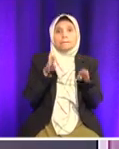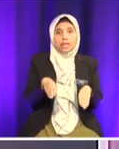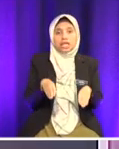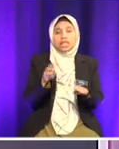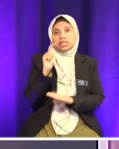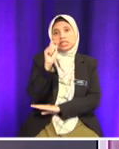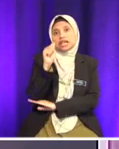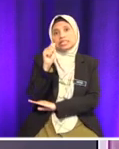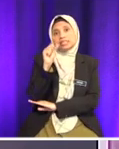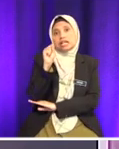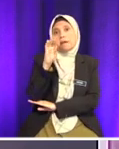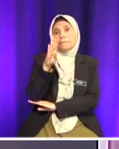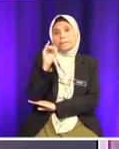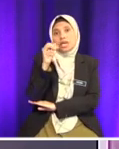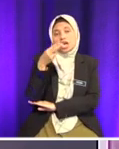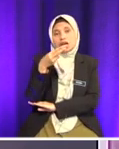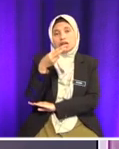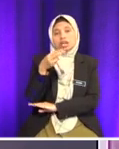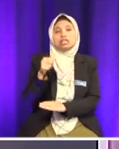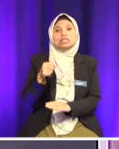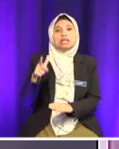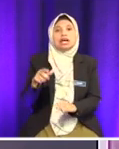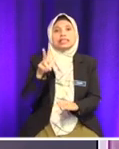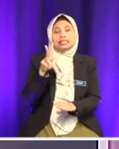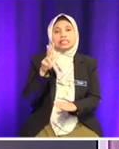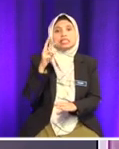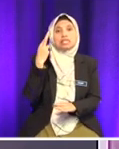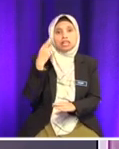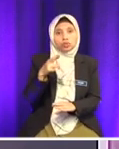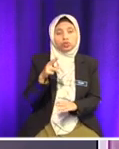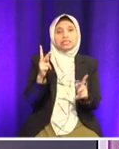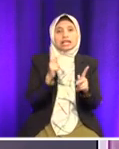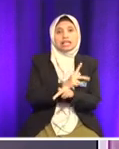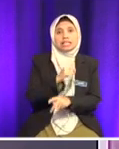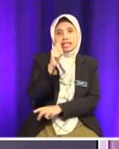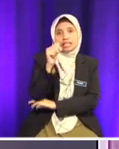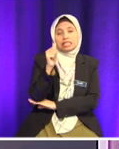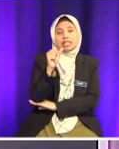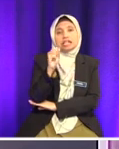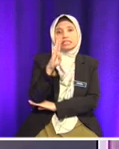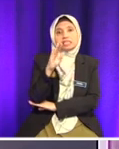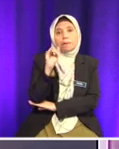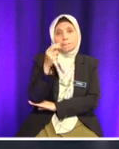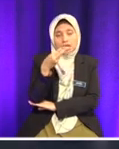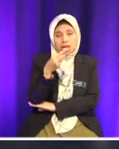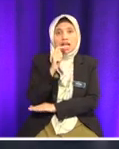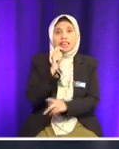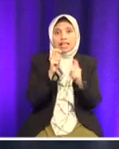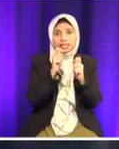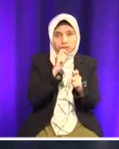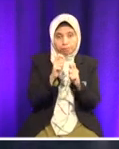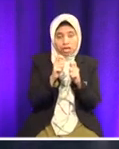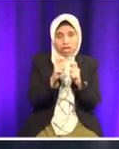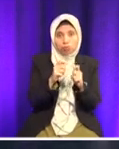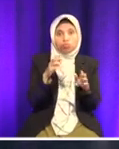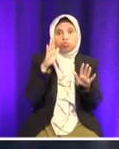yang mana surat-surat Tasbih ini ialah 300 kali tasbih dalam salat sunat kita itu 200 Iya 300